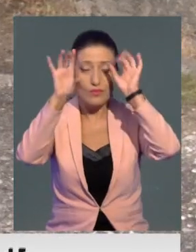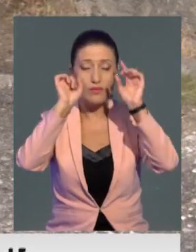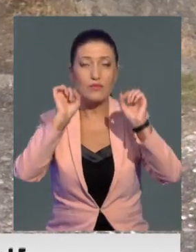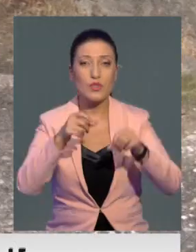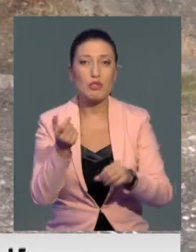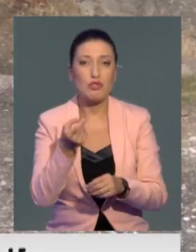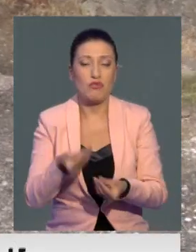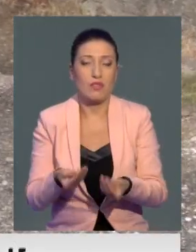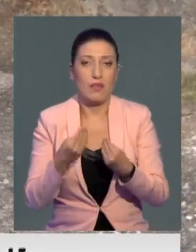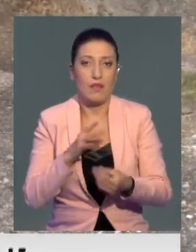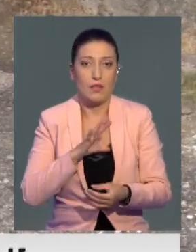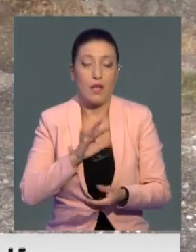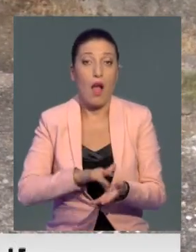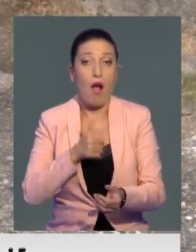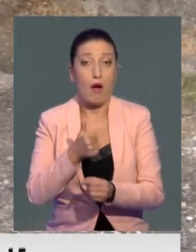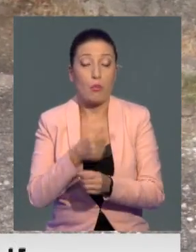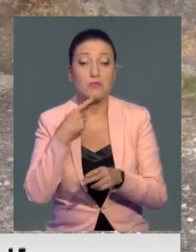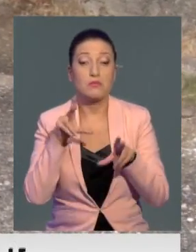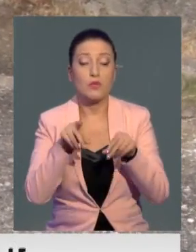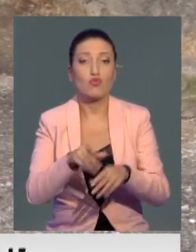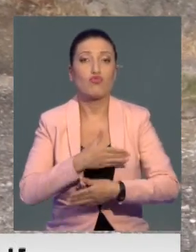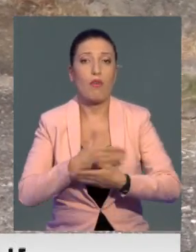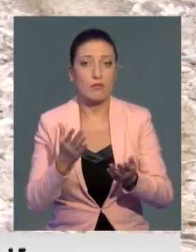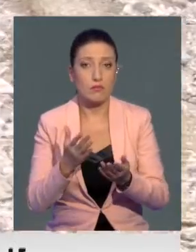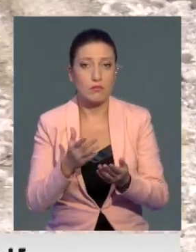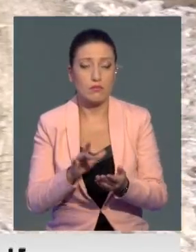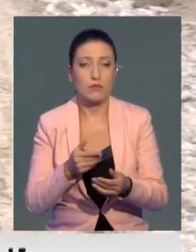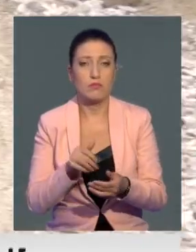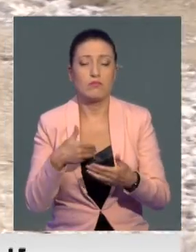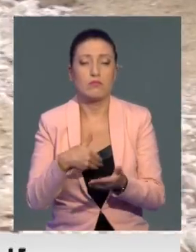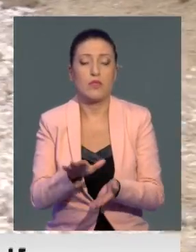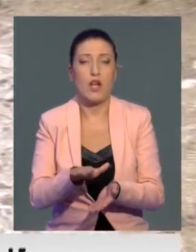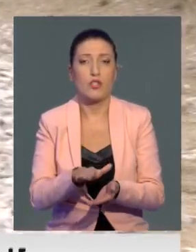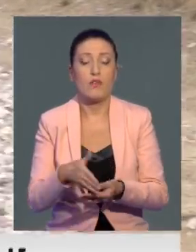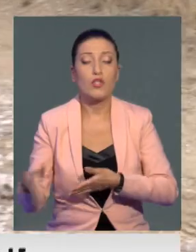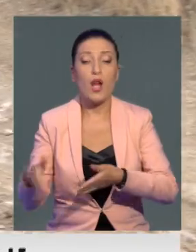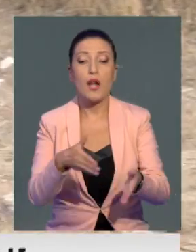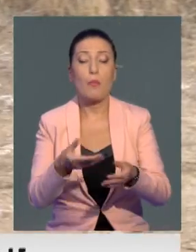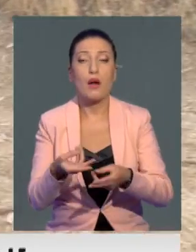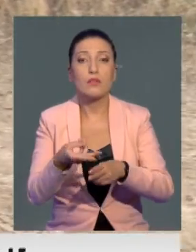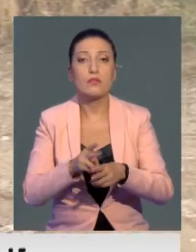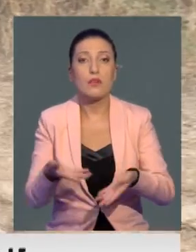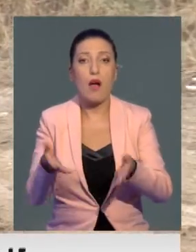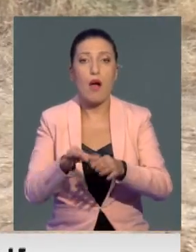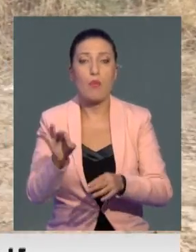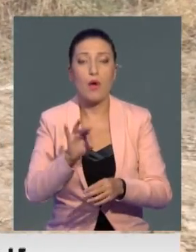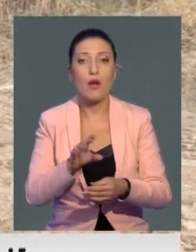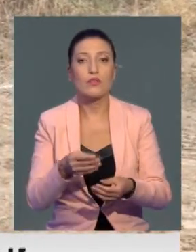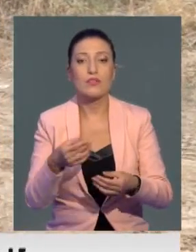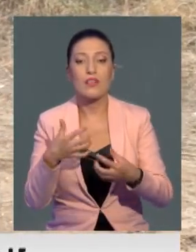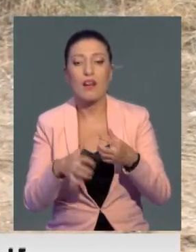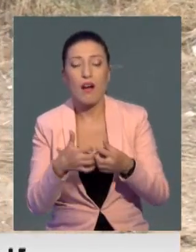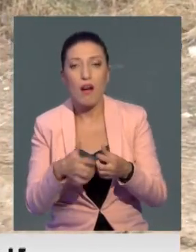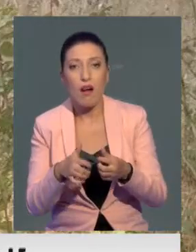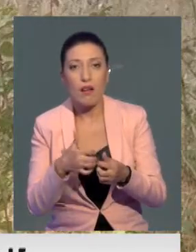տվեցին։ Քաղաքապետարանը սա էլ շատ համարեց ու կտրուկ հրաժարվեց ճանապարհի մնացած հատվածի համար գոնե միայն նյութեր ու տեխնիկա